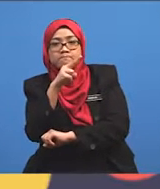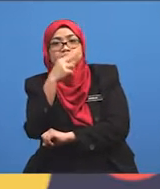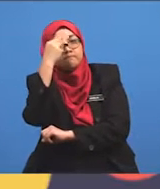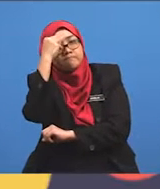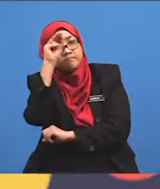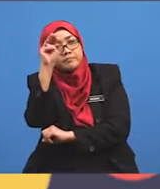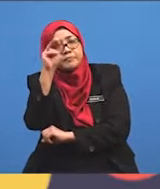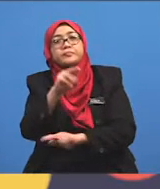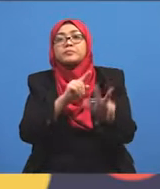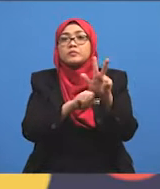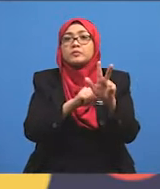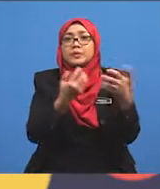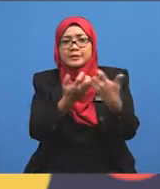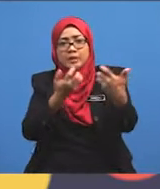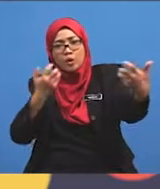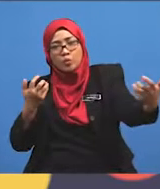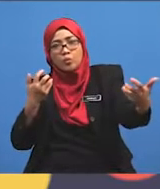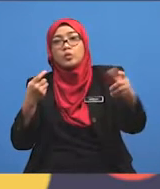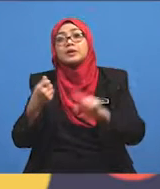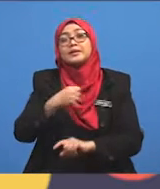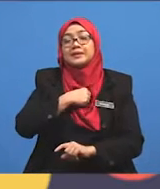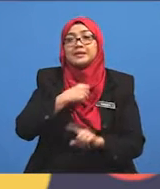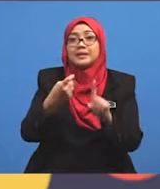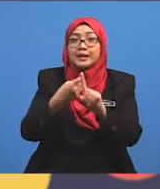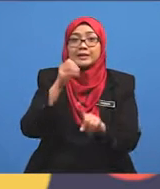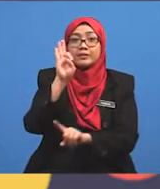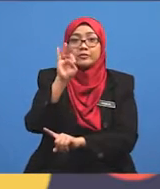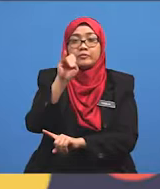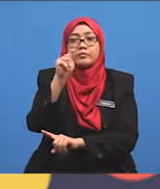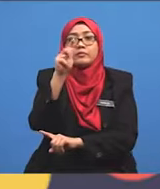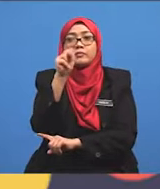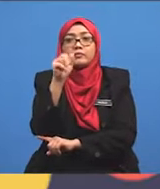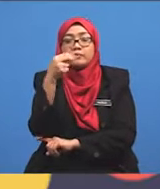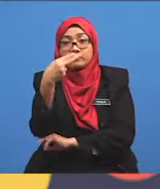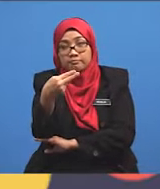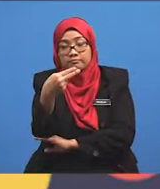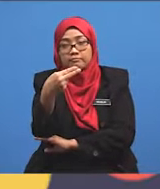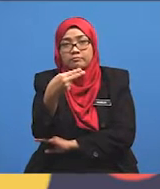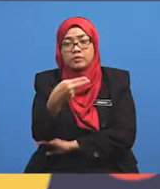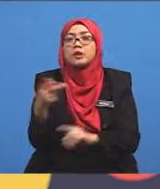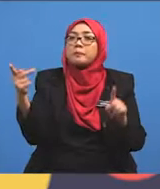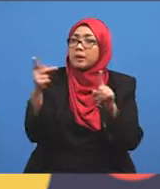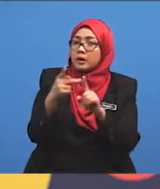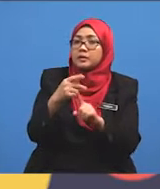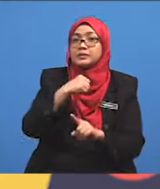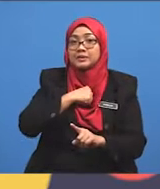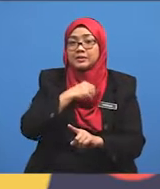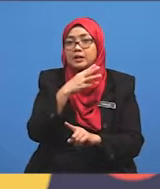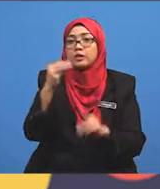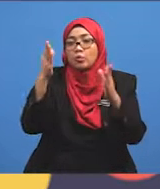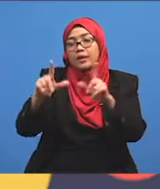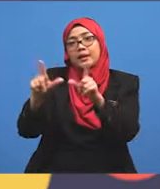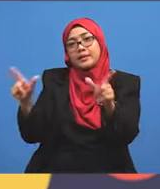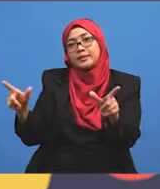diri dari sebarang fitnah dan fitnah kepada diri kita dan juga kepada orang lain. Yang